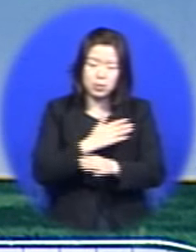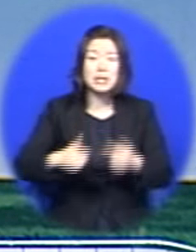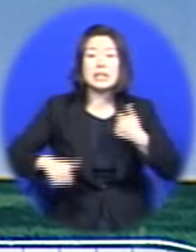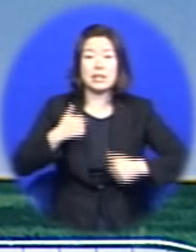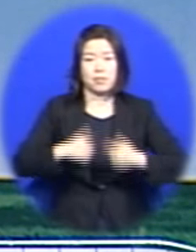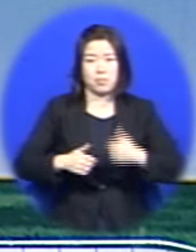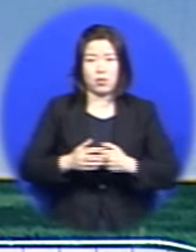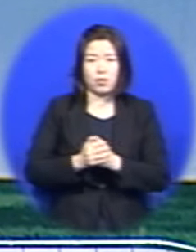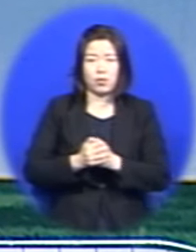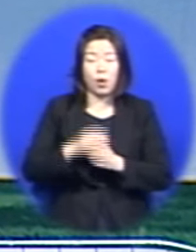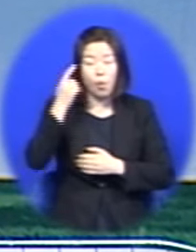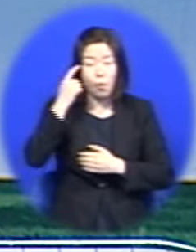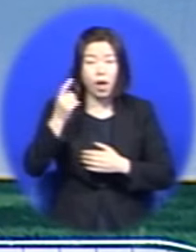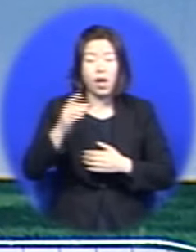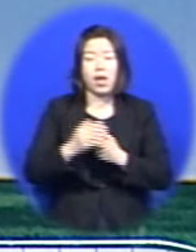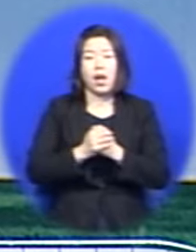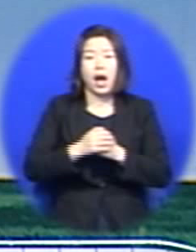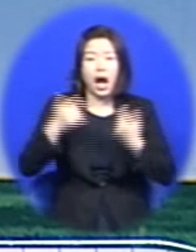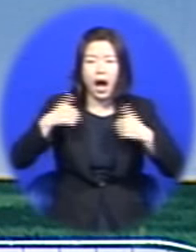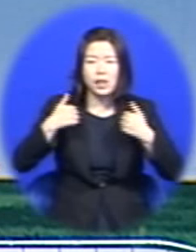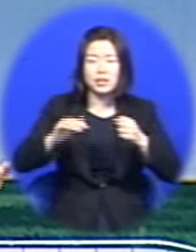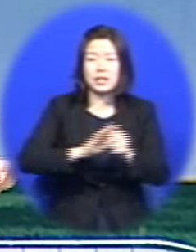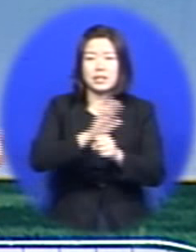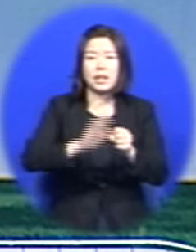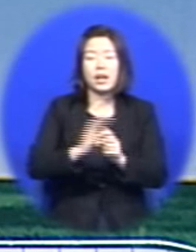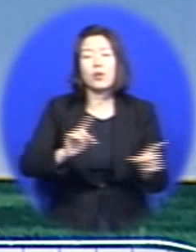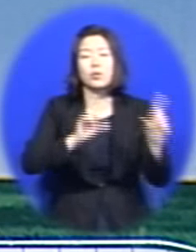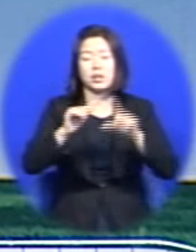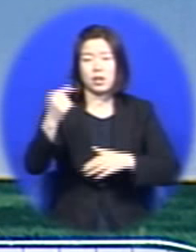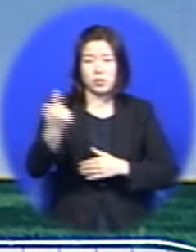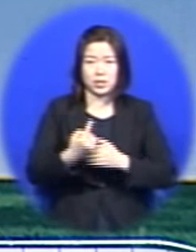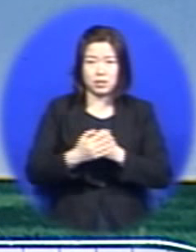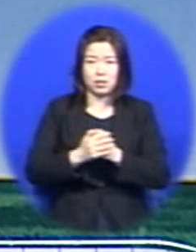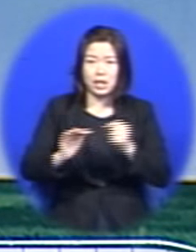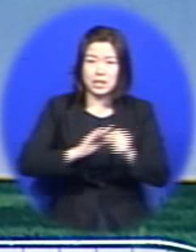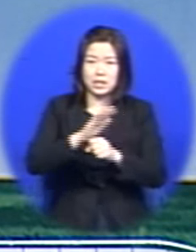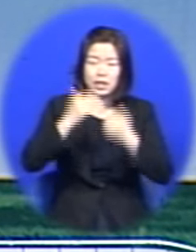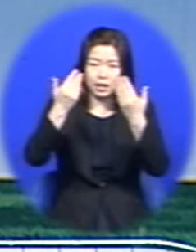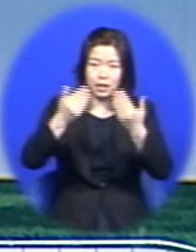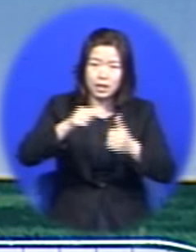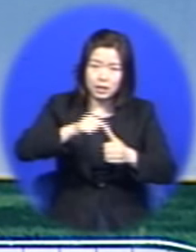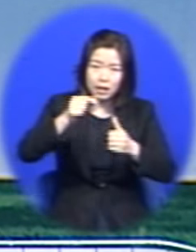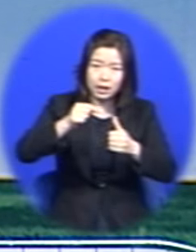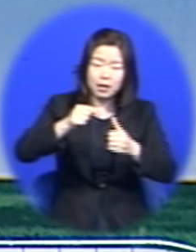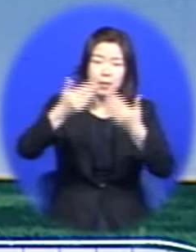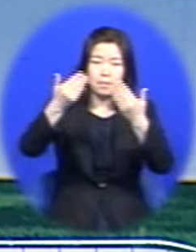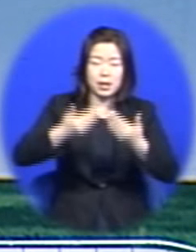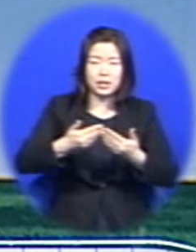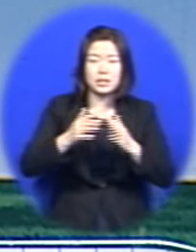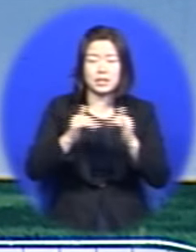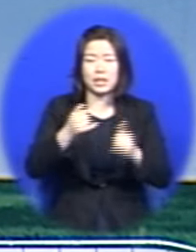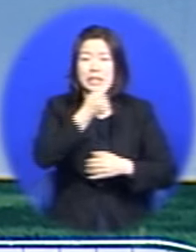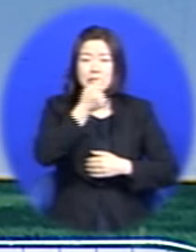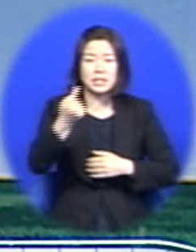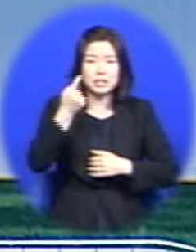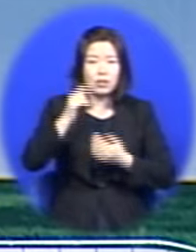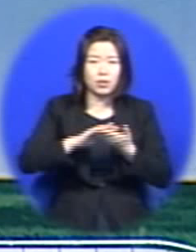그들은 늘 사랑하고 살았어요. 사랑이 택함받은 자의 증거예요.